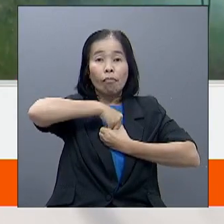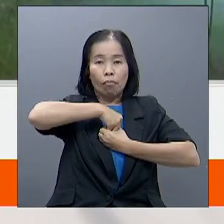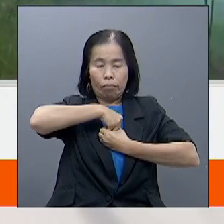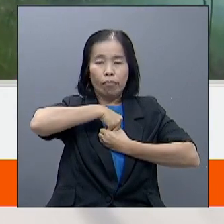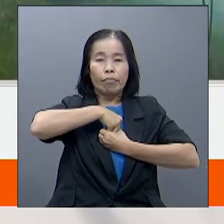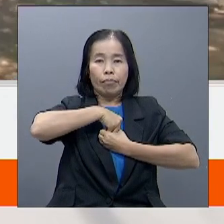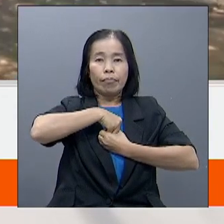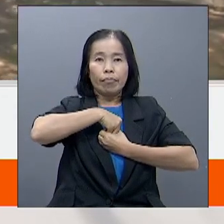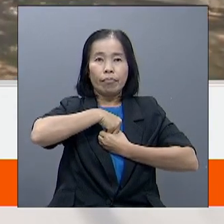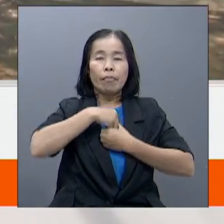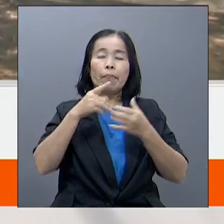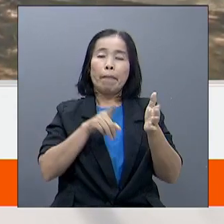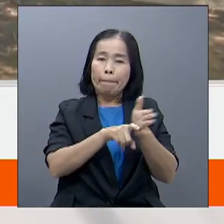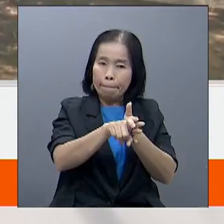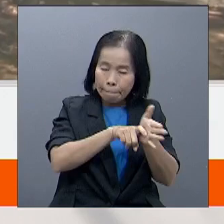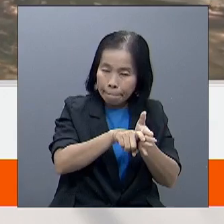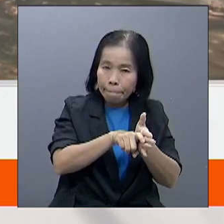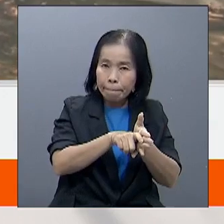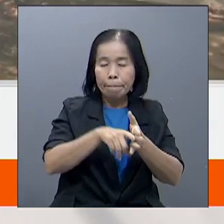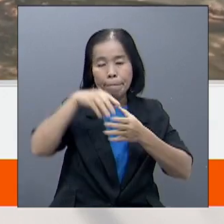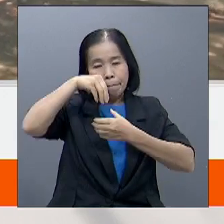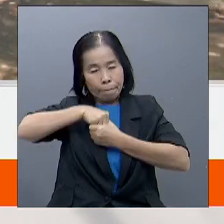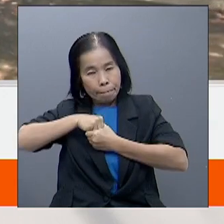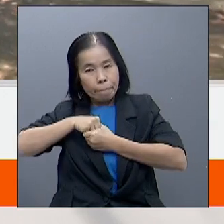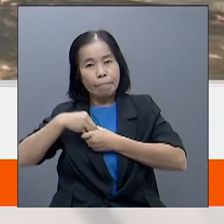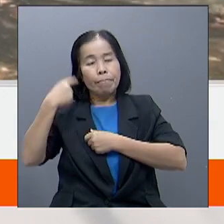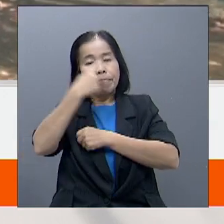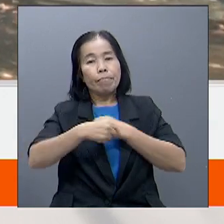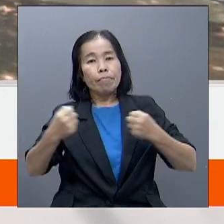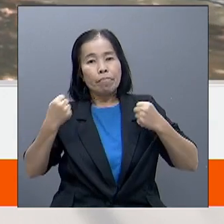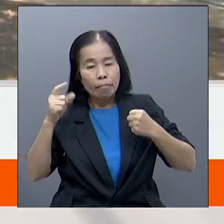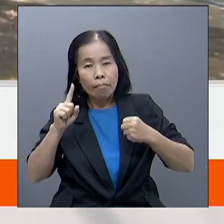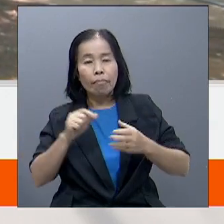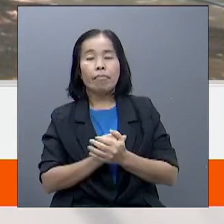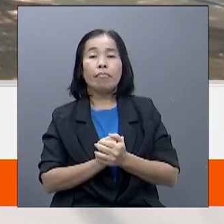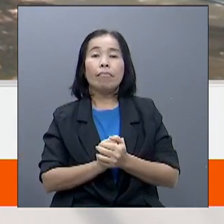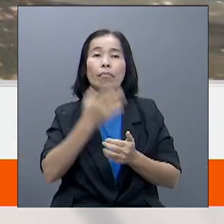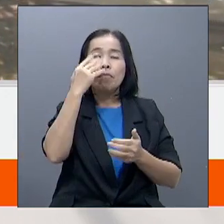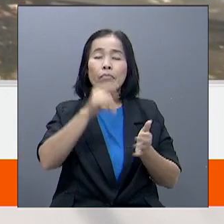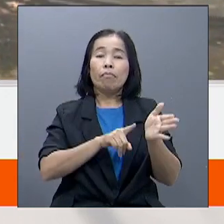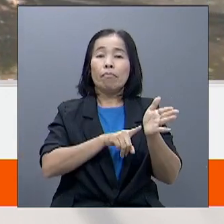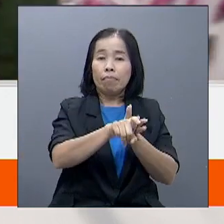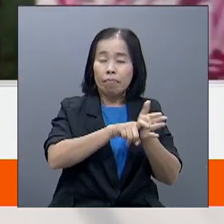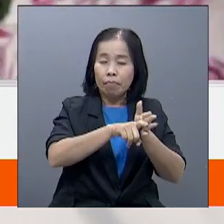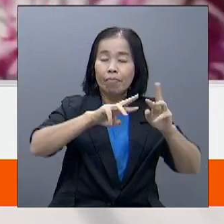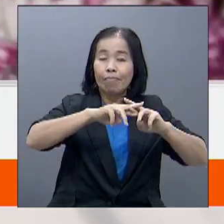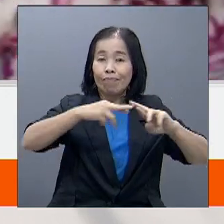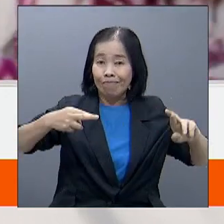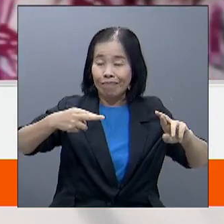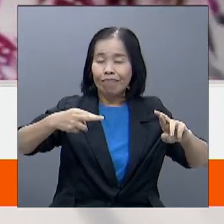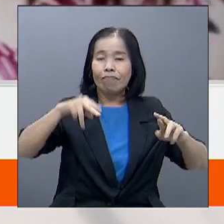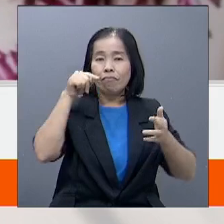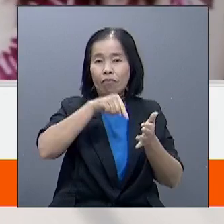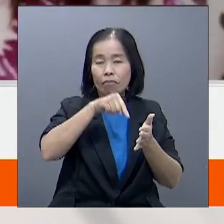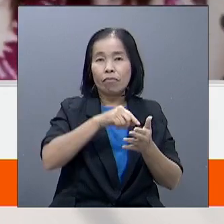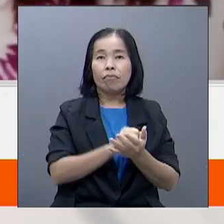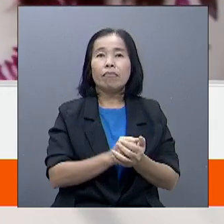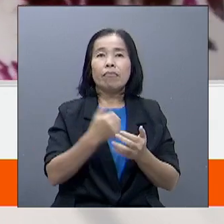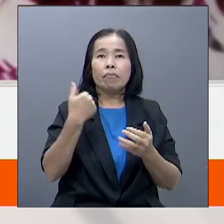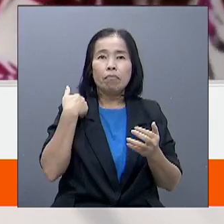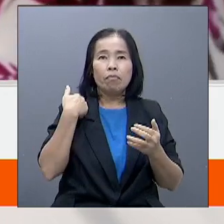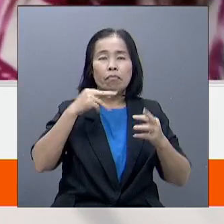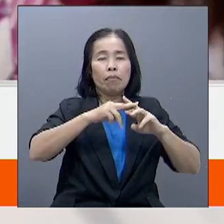ตัวของตัวเชื้อมันเองนะครับนะฮะเรามี4สายพันธุ์เราพบว่าสายพันธุ์ที่2จะมีความรุนแรงกว่าสายพัน